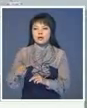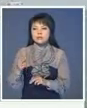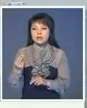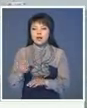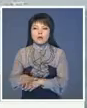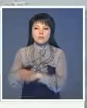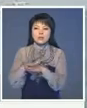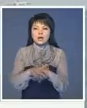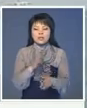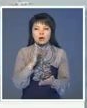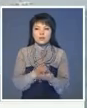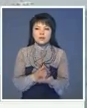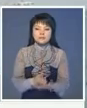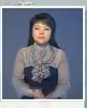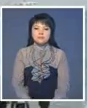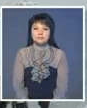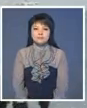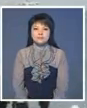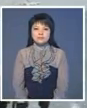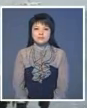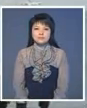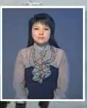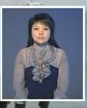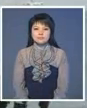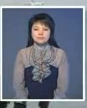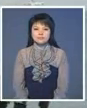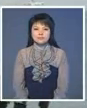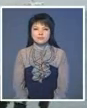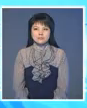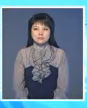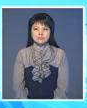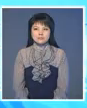теңге бөлініп отыр. Сануға Шортанова, Нұрлан Өтегенов, Қазақстан ұлттық арнасы, Ақтаудан.